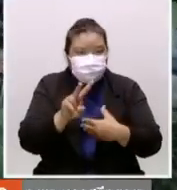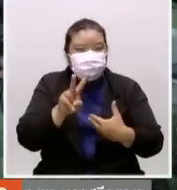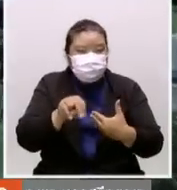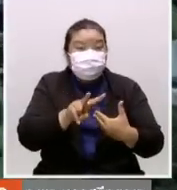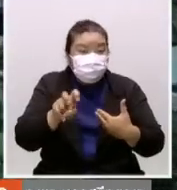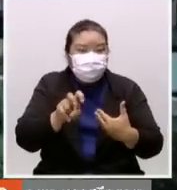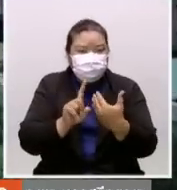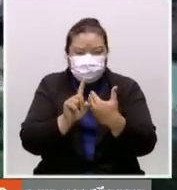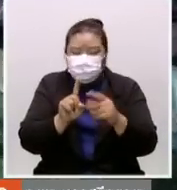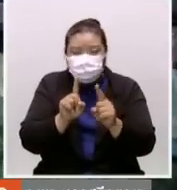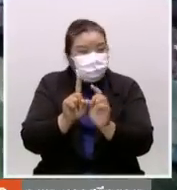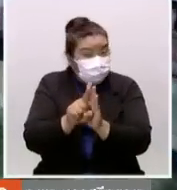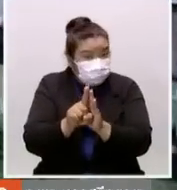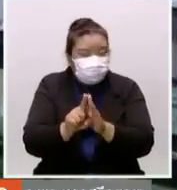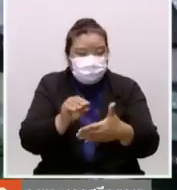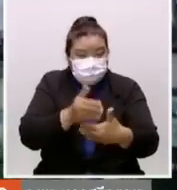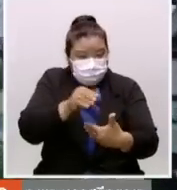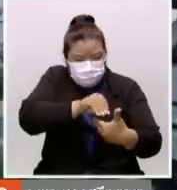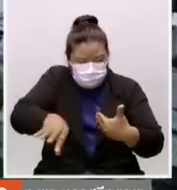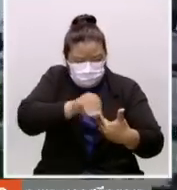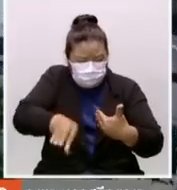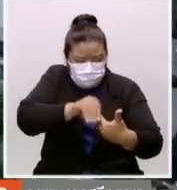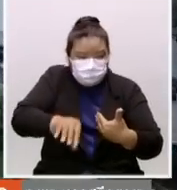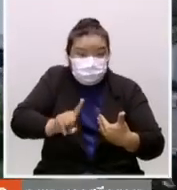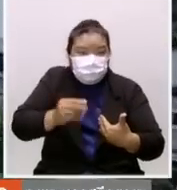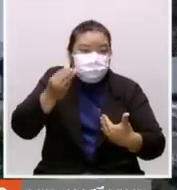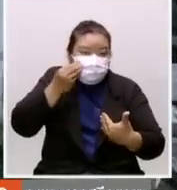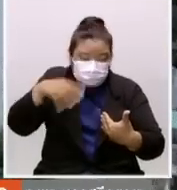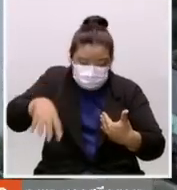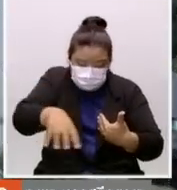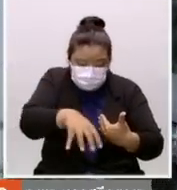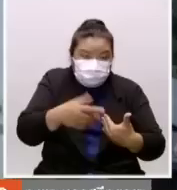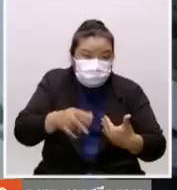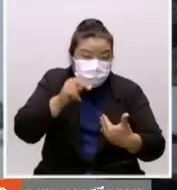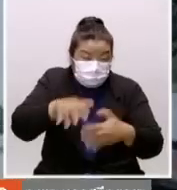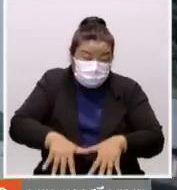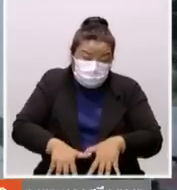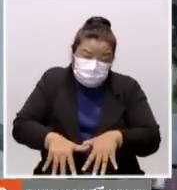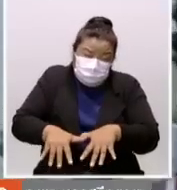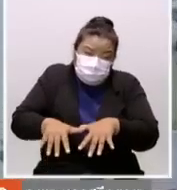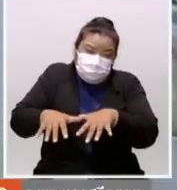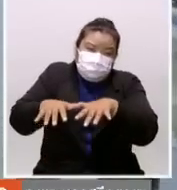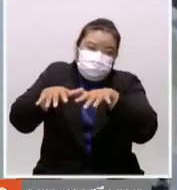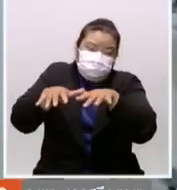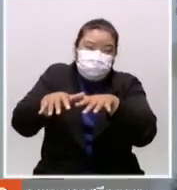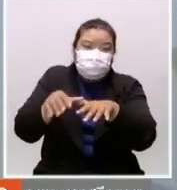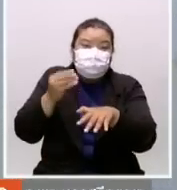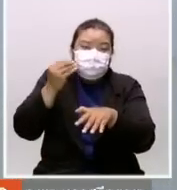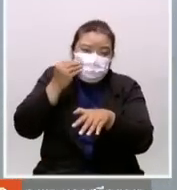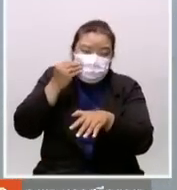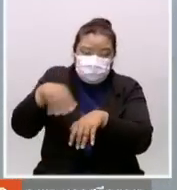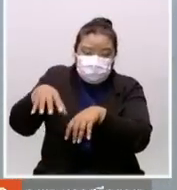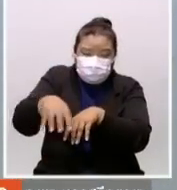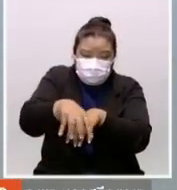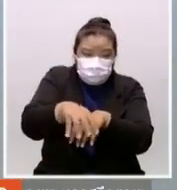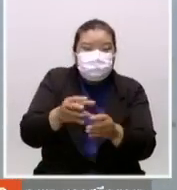ลูกบาศก์เมตรต่อวินาทีค่ะก็ส่งผลให้ระดับน้ำในแม่น้ำเจ้าพระยาเพิ่มสูงขึ้นอย่างรวดเร็วล้นเข้าท่วมพื้น